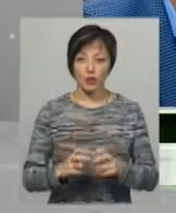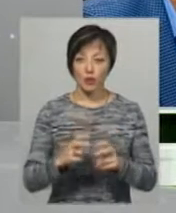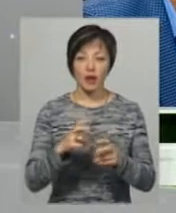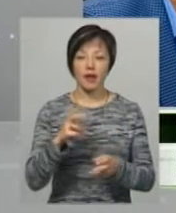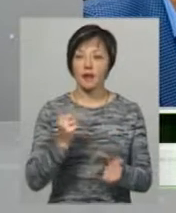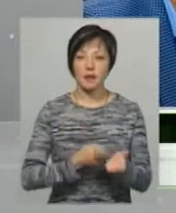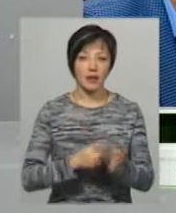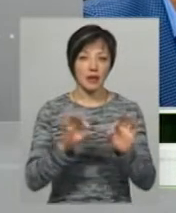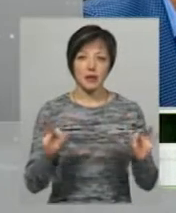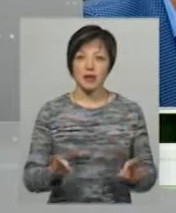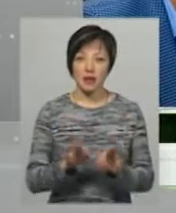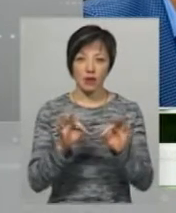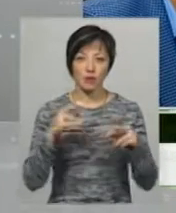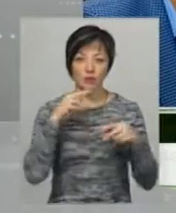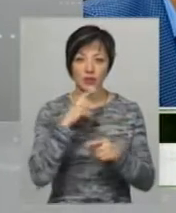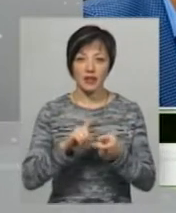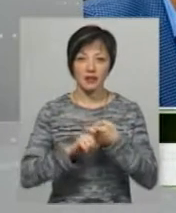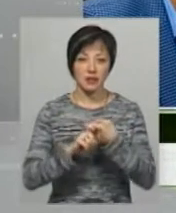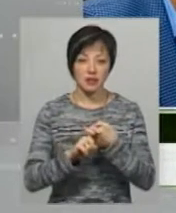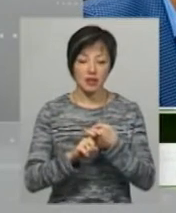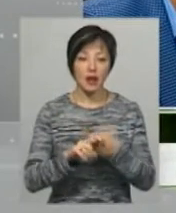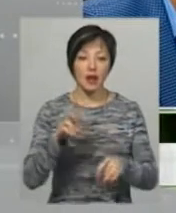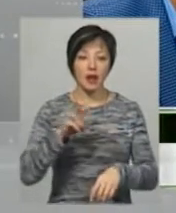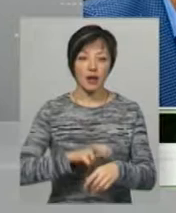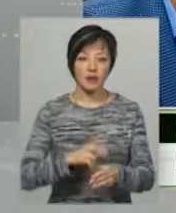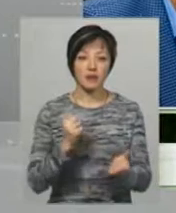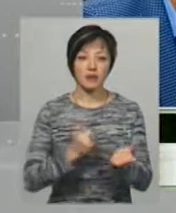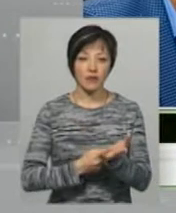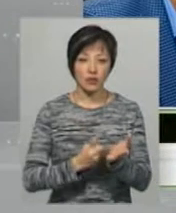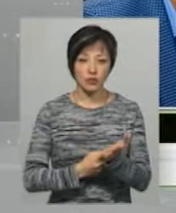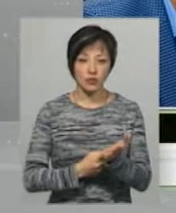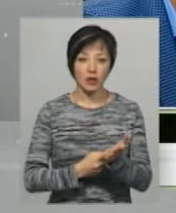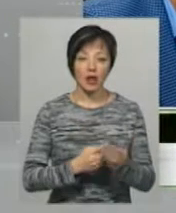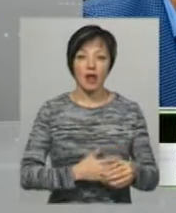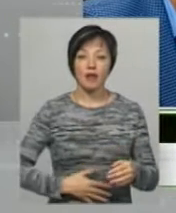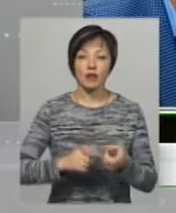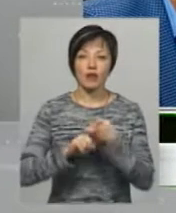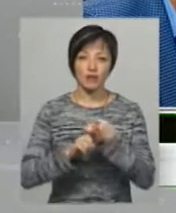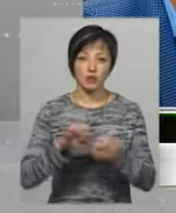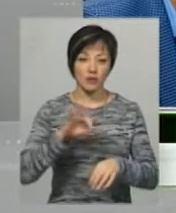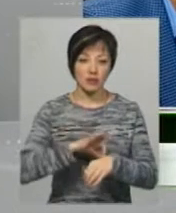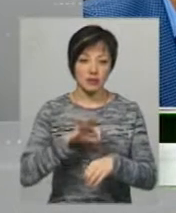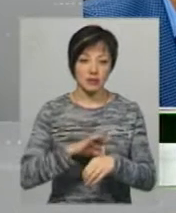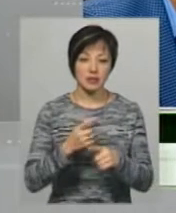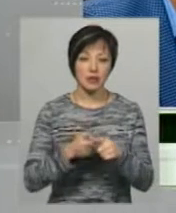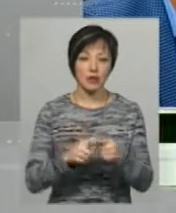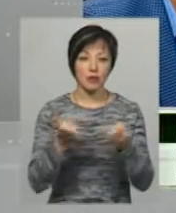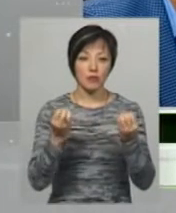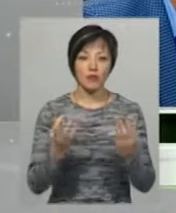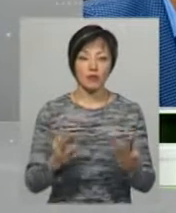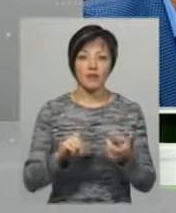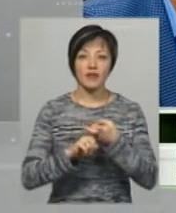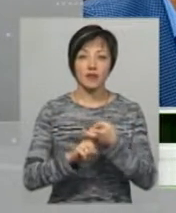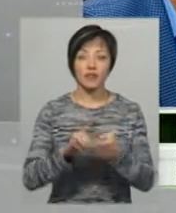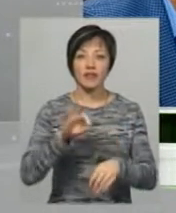ніякої токсикової інфекції. Клінічно лікарі підтверджують ентеровірусну інфекцію. Це просто, як би сказати,